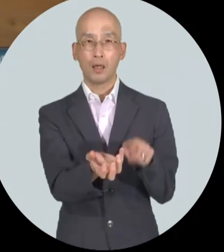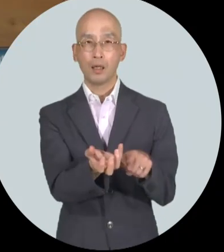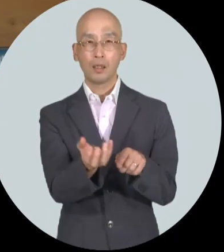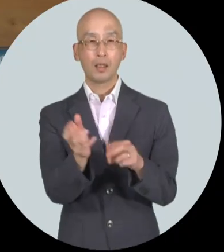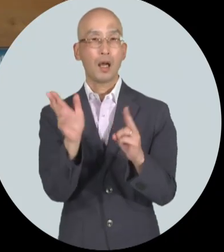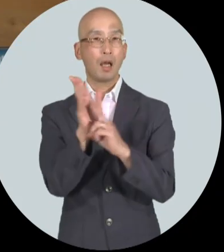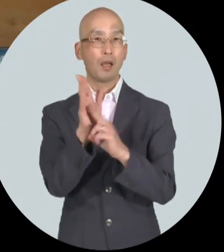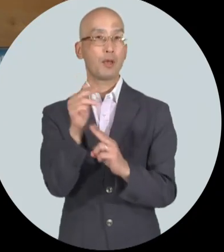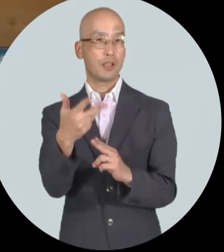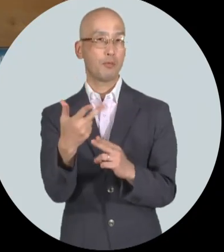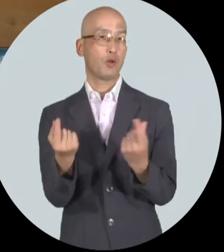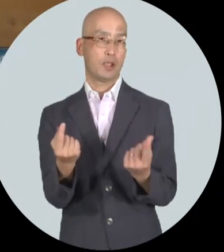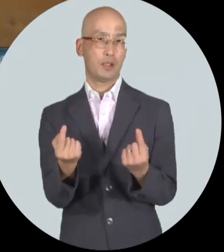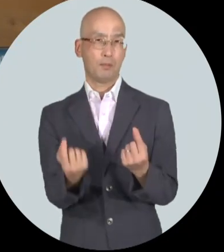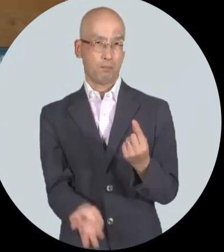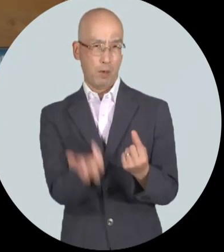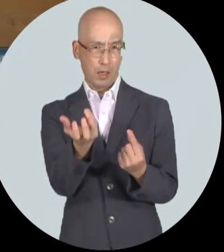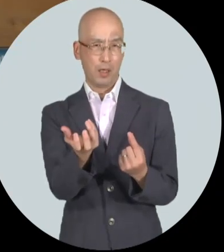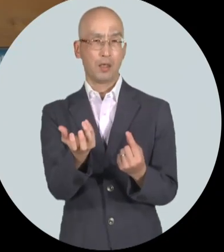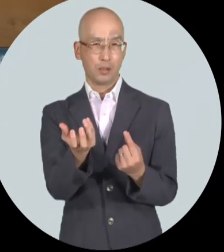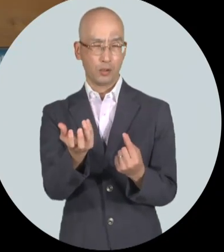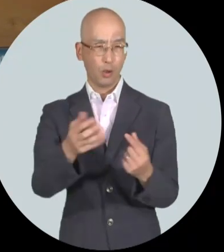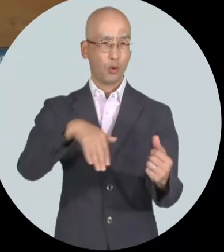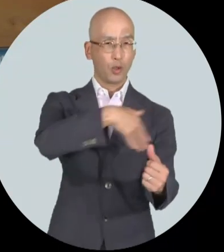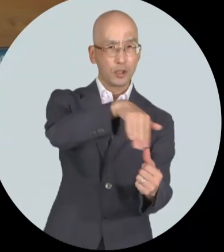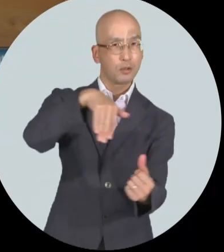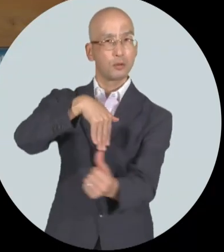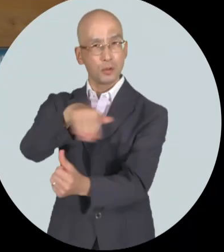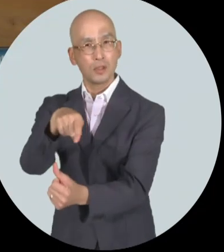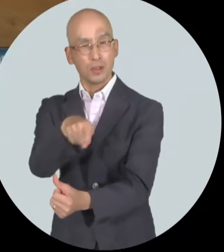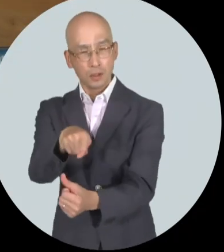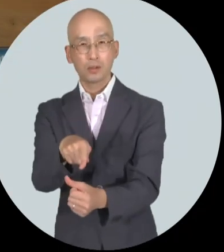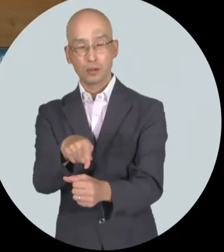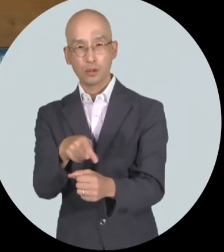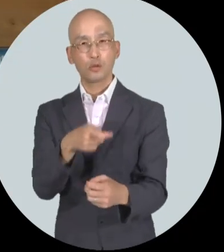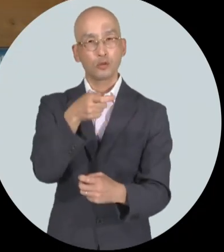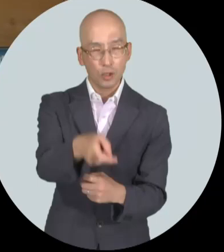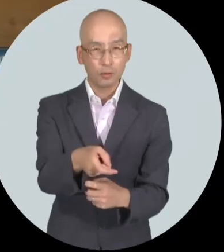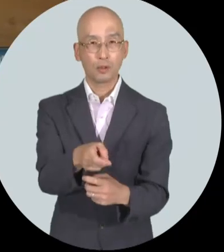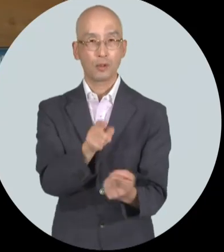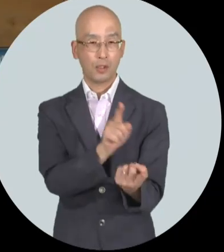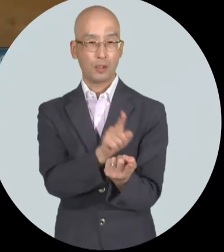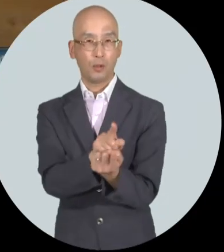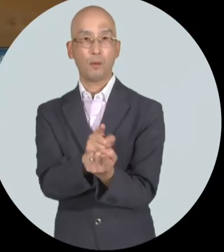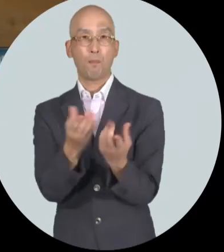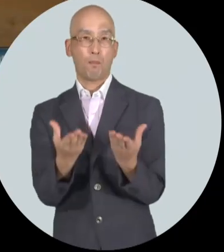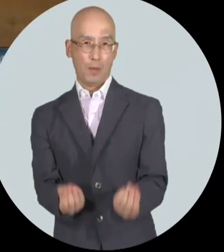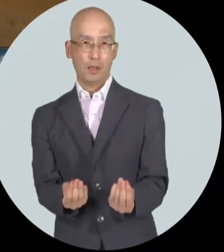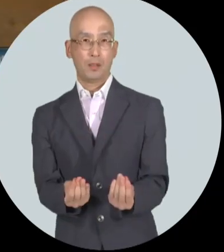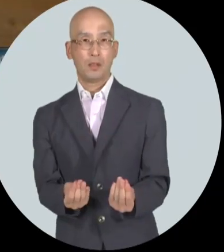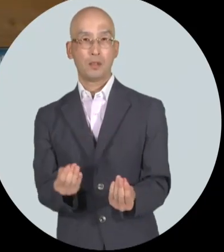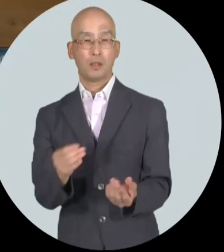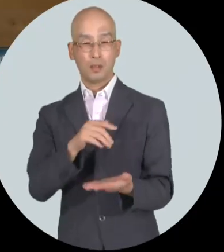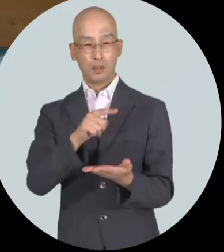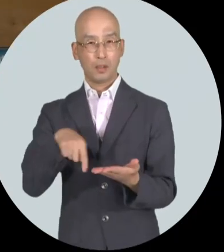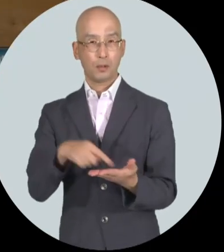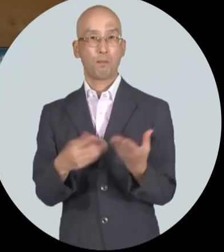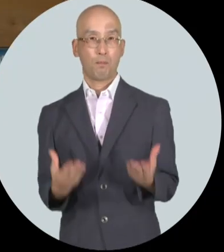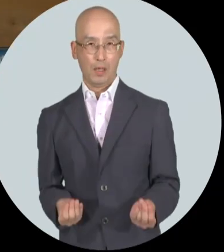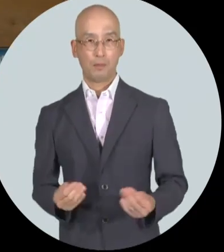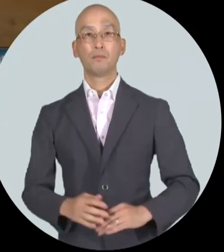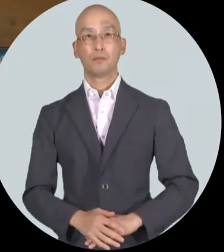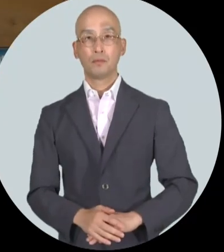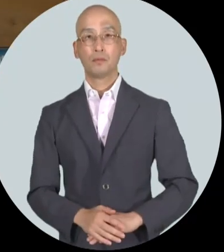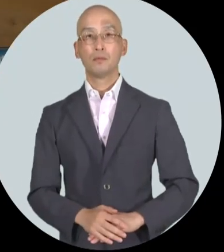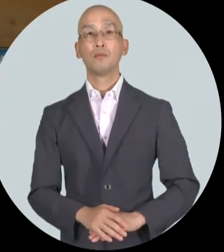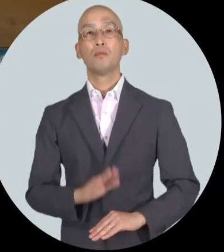立集落発生しました。これにつきましては応急対応ということで、すでに速やかに解消を図ったところでございます。被災